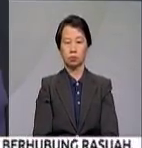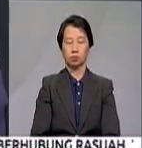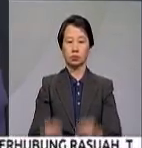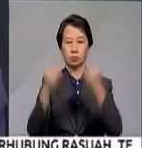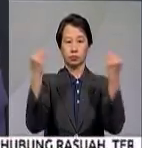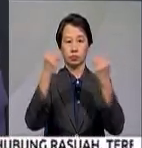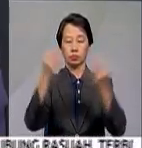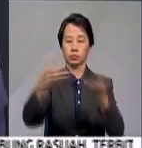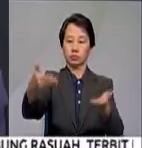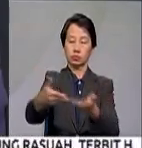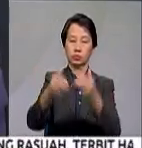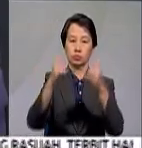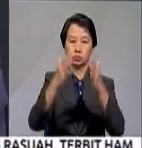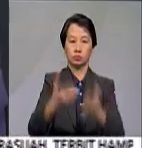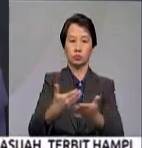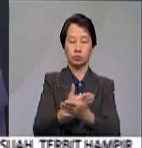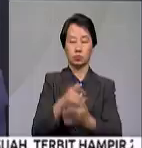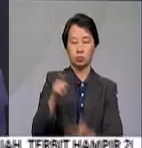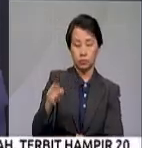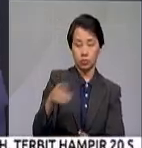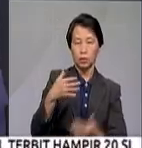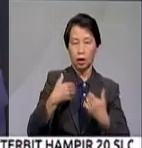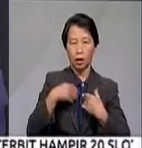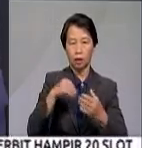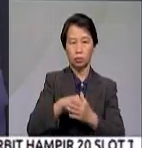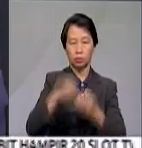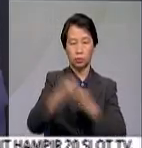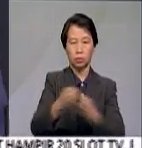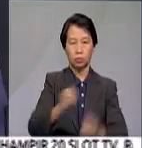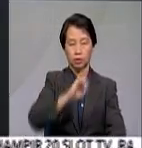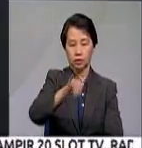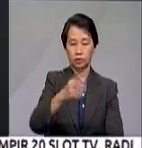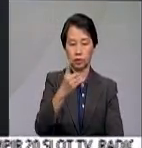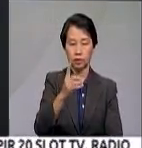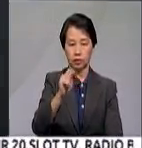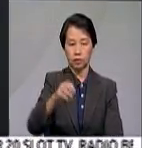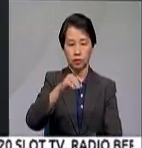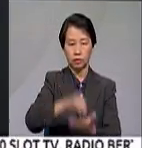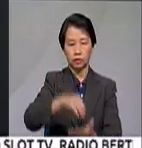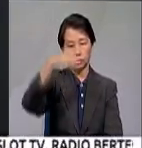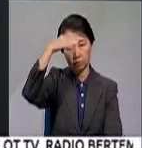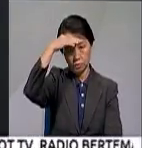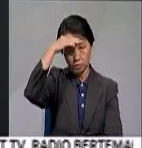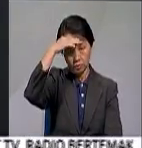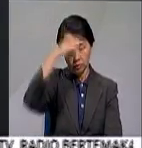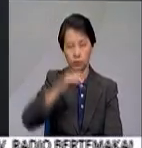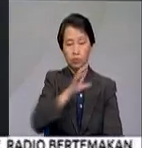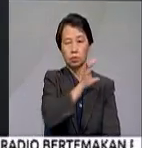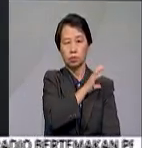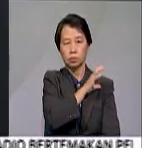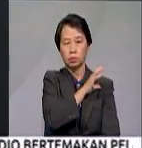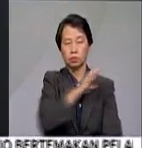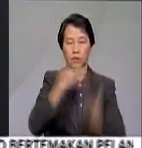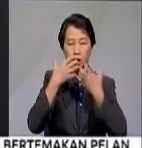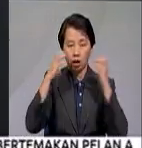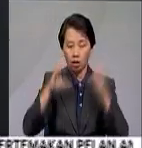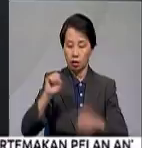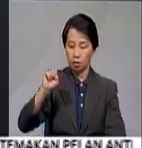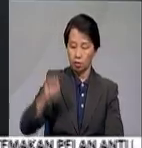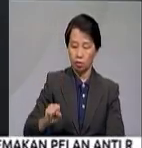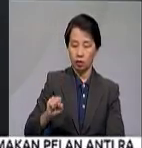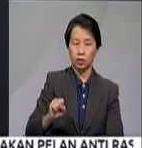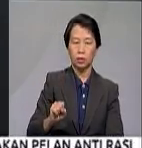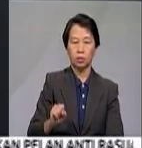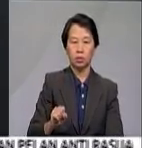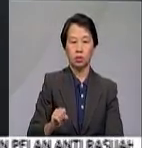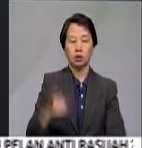Majlis memperkenalkan pemain baru itu diadakan di Ibu Pejabat JDT di Iskandar Putri. Menurut jurulatih skuad Harimau Selatan, Benjamin